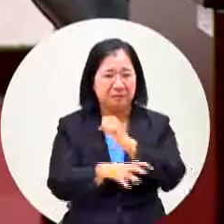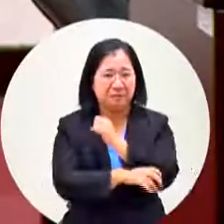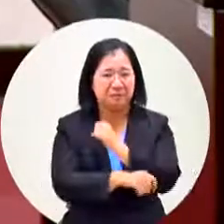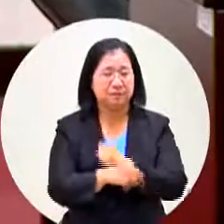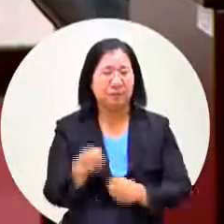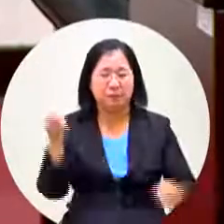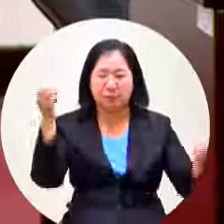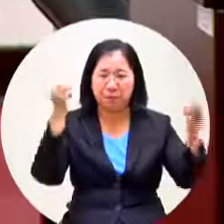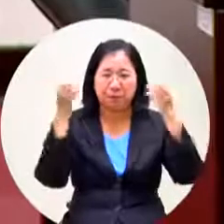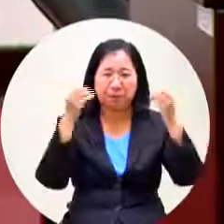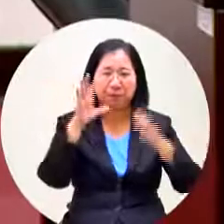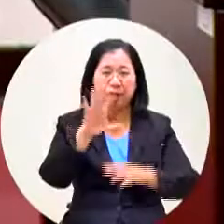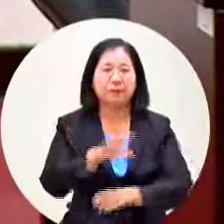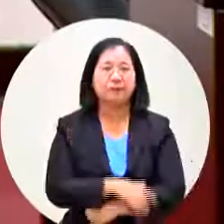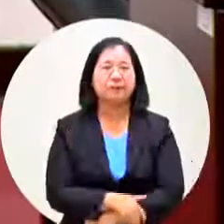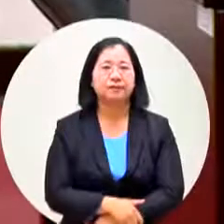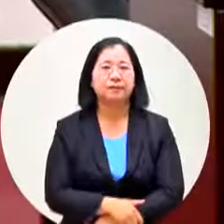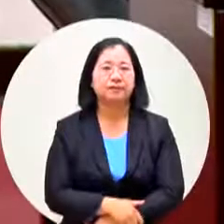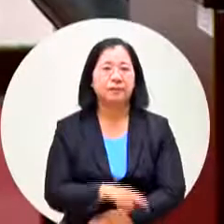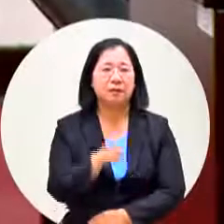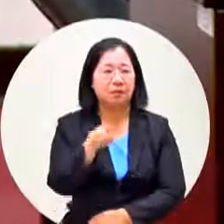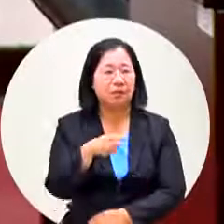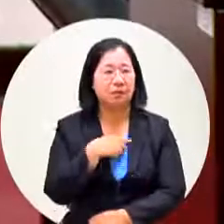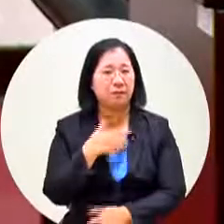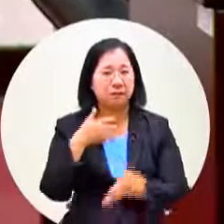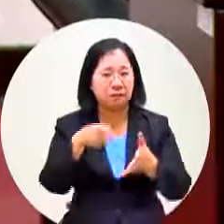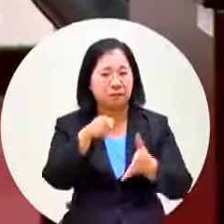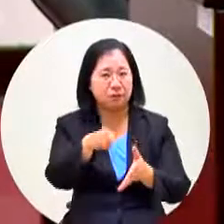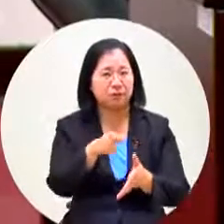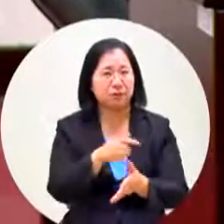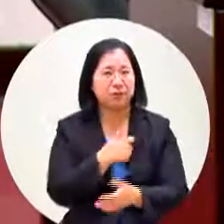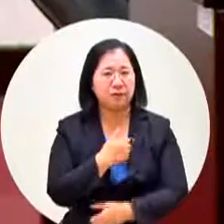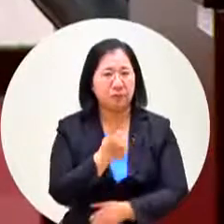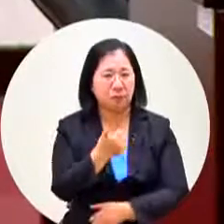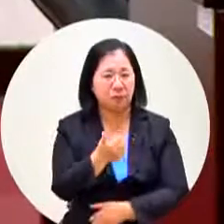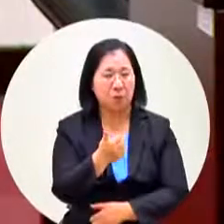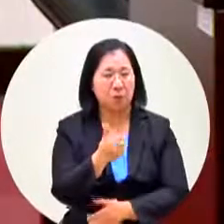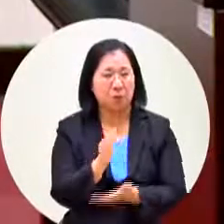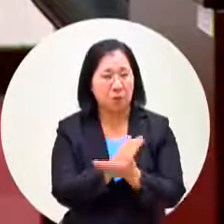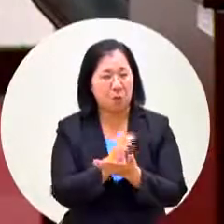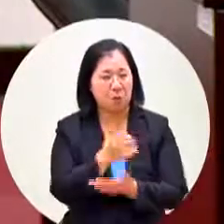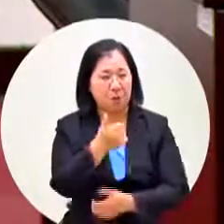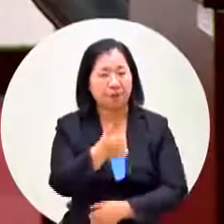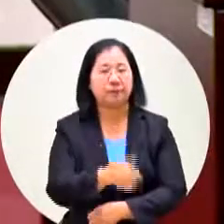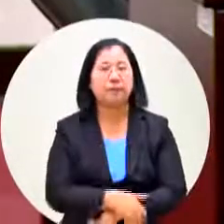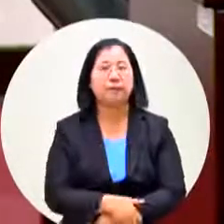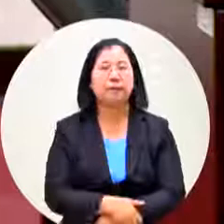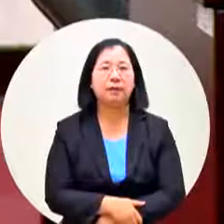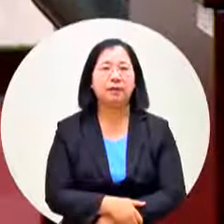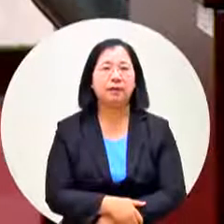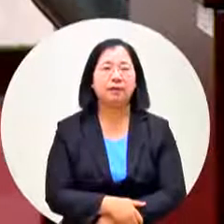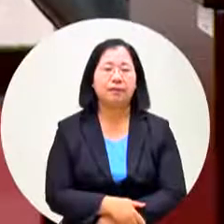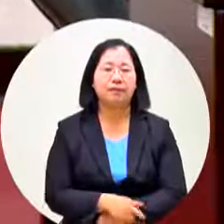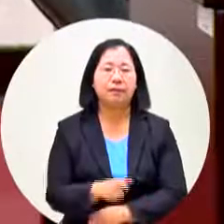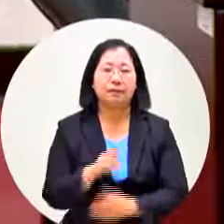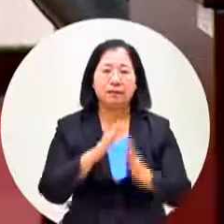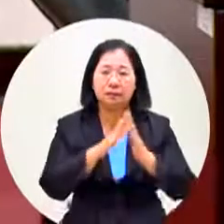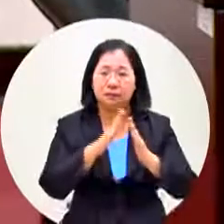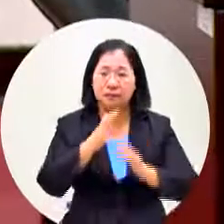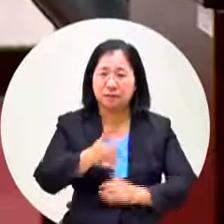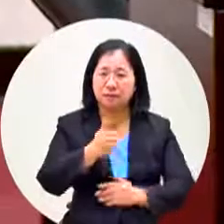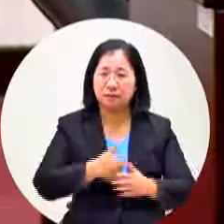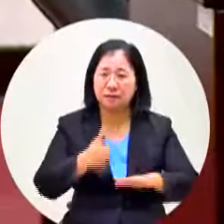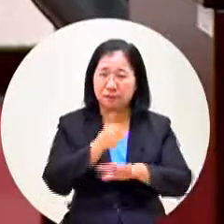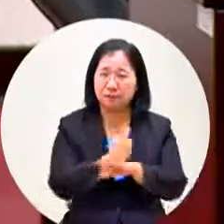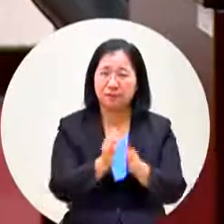这声音吼，啊，对着你诶，这个方便啊，真认同啦吼。担任市长以来吼，啊，会